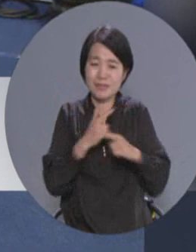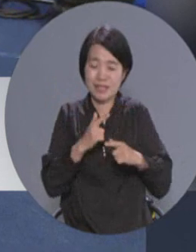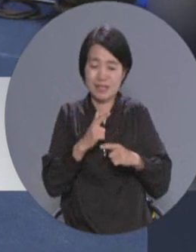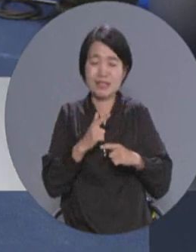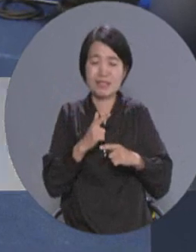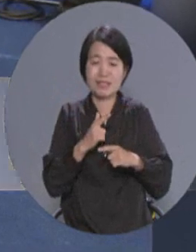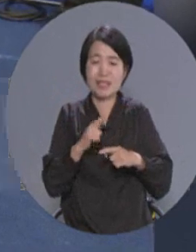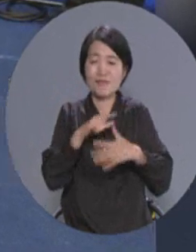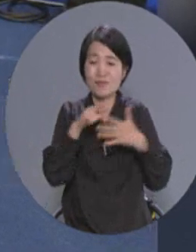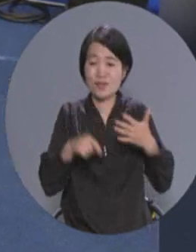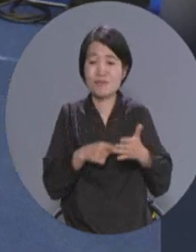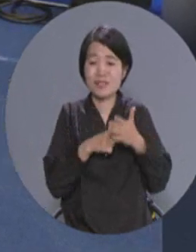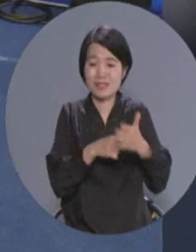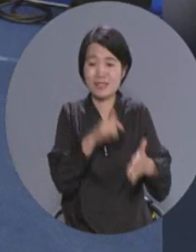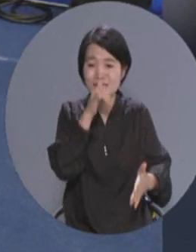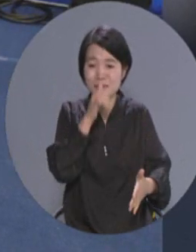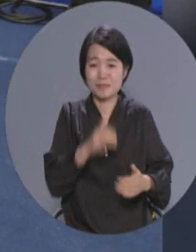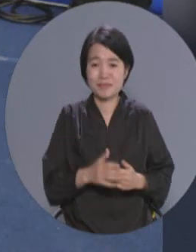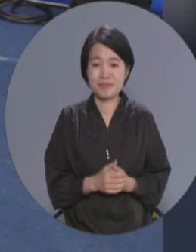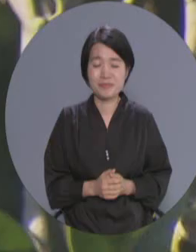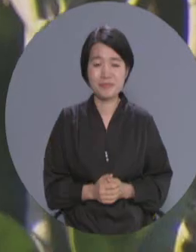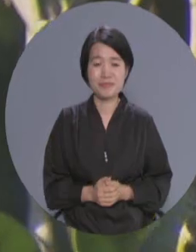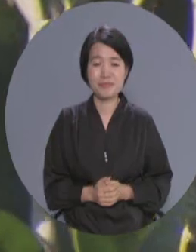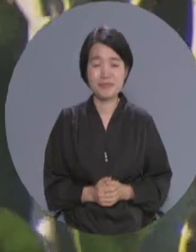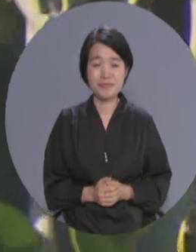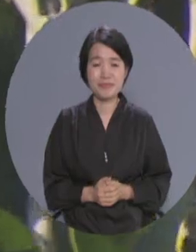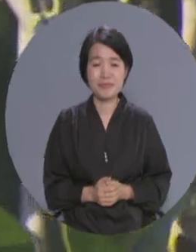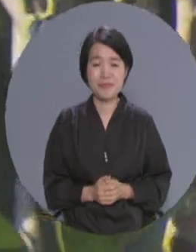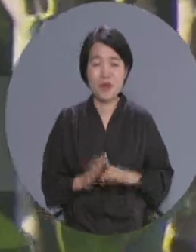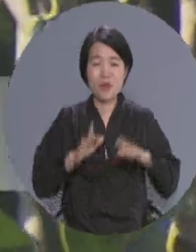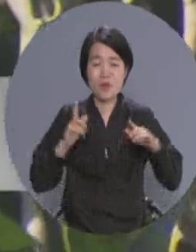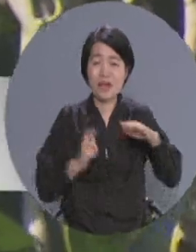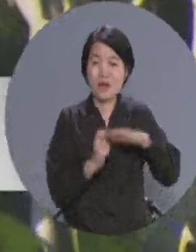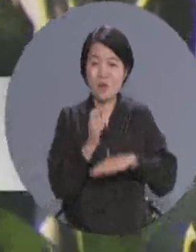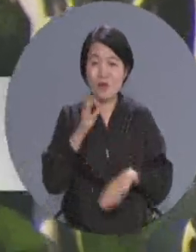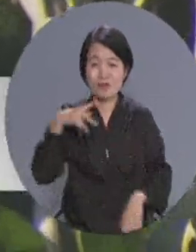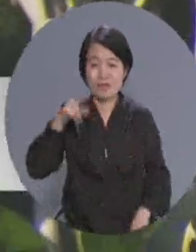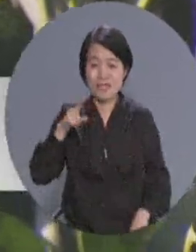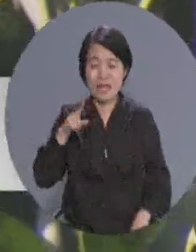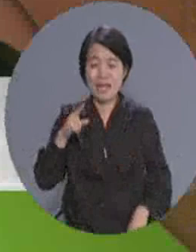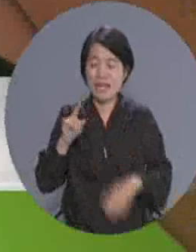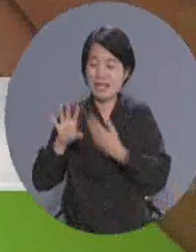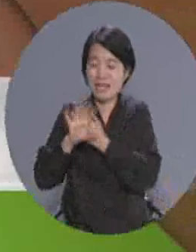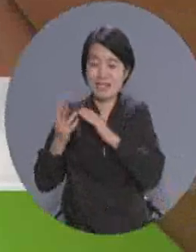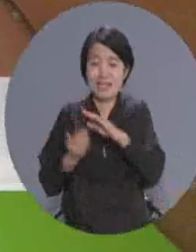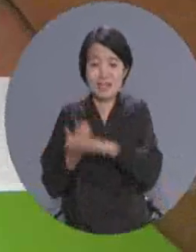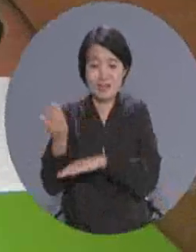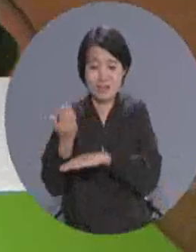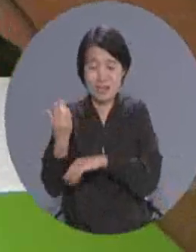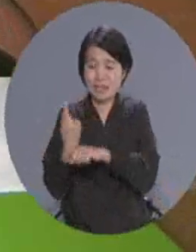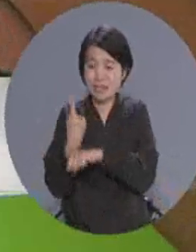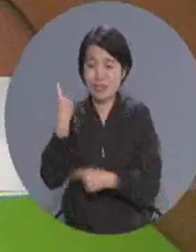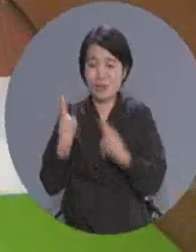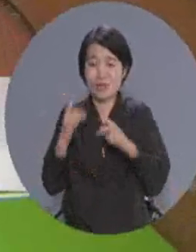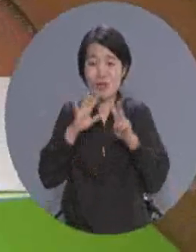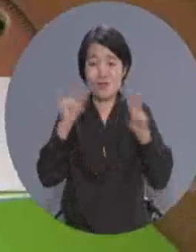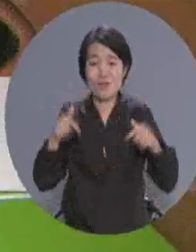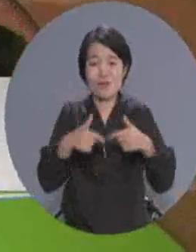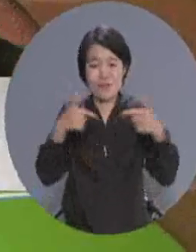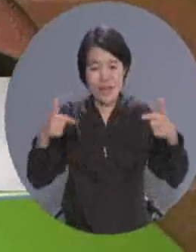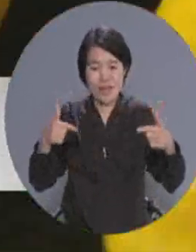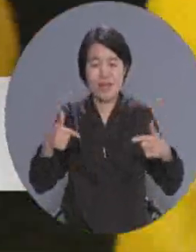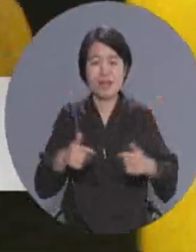프로그램이 진행됐습니다 올해 고흥 유자 수출 물량이 지난해보다 두배 이상 증가할